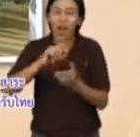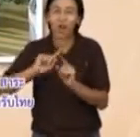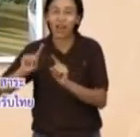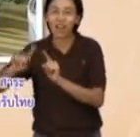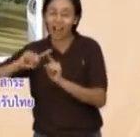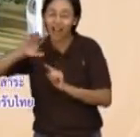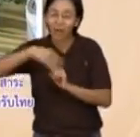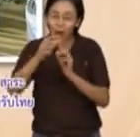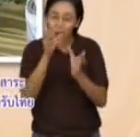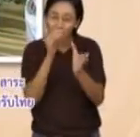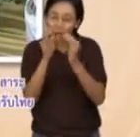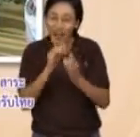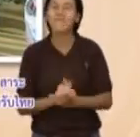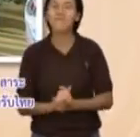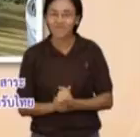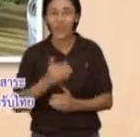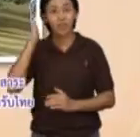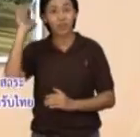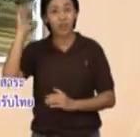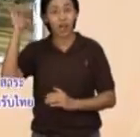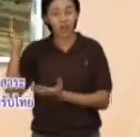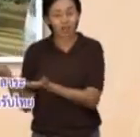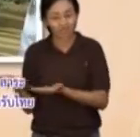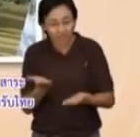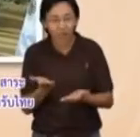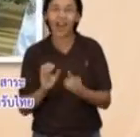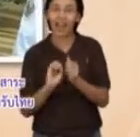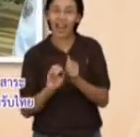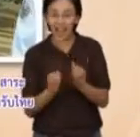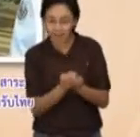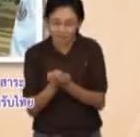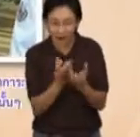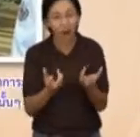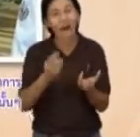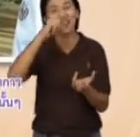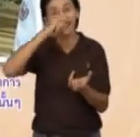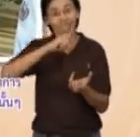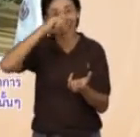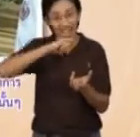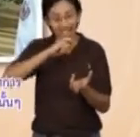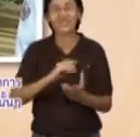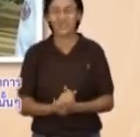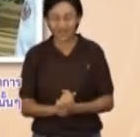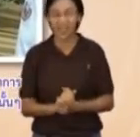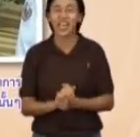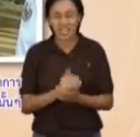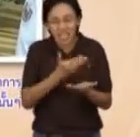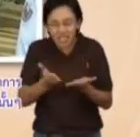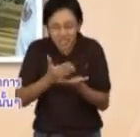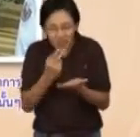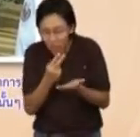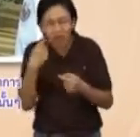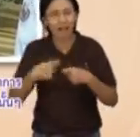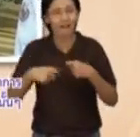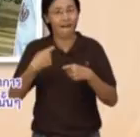จากที่จะมีวิทยากรประจำรายการของเรานะคะมาสาธิตการทำอาหารตำรับไทยนะคะที่หารับประทานยากๆกันแล้วก็ยัง